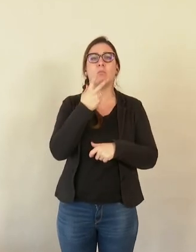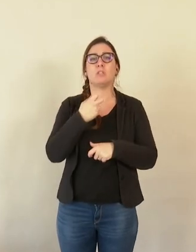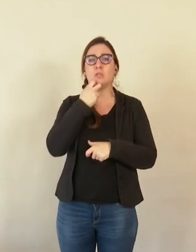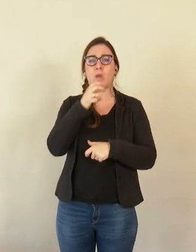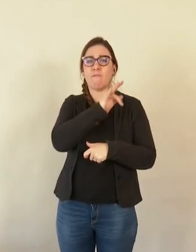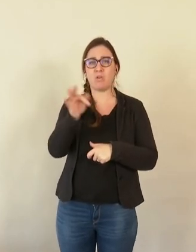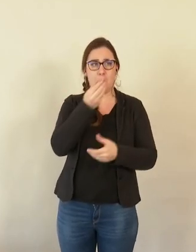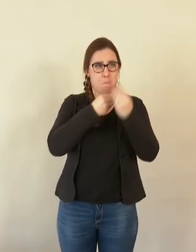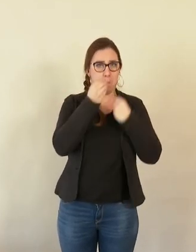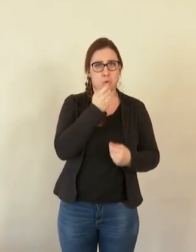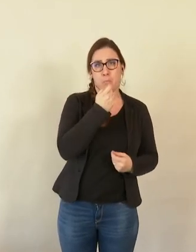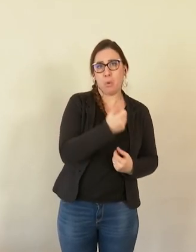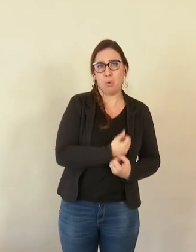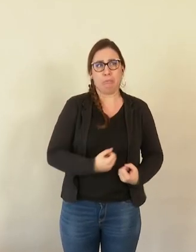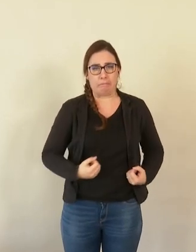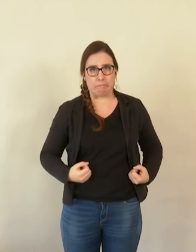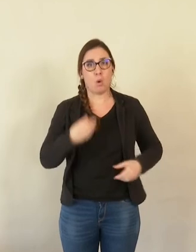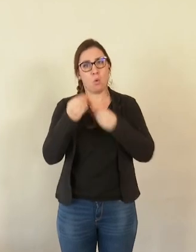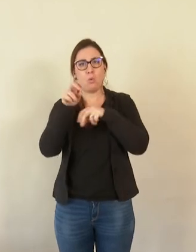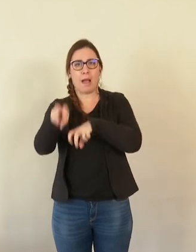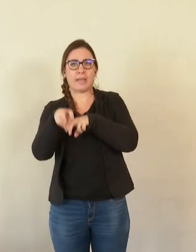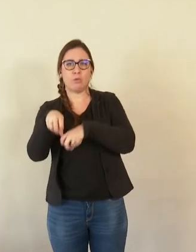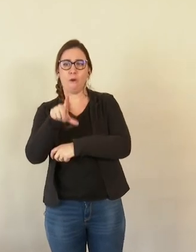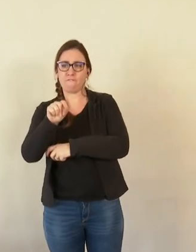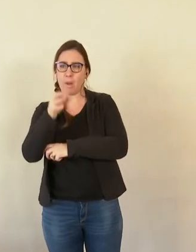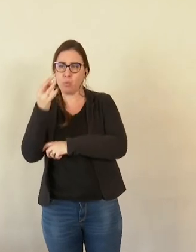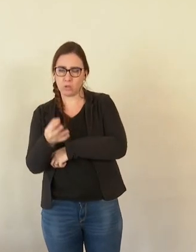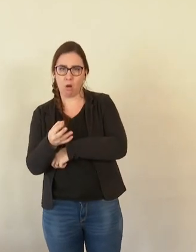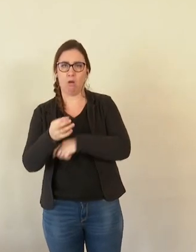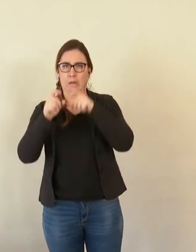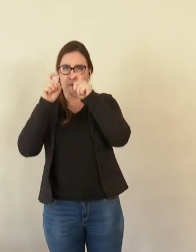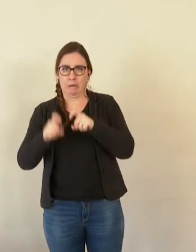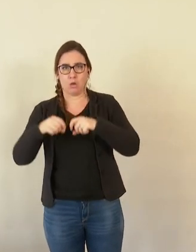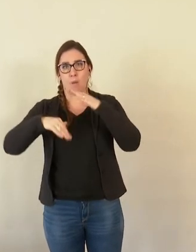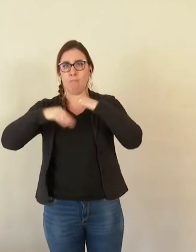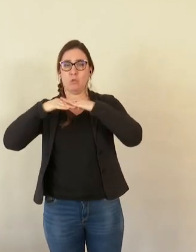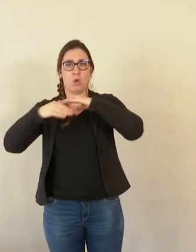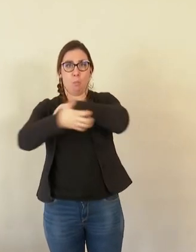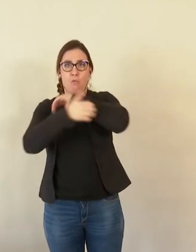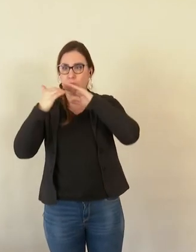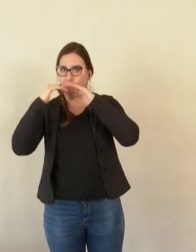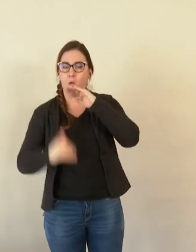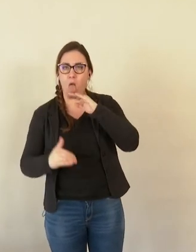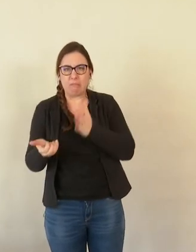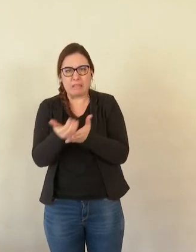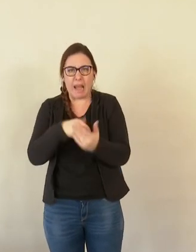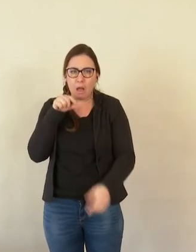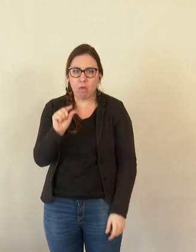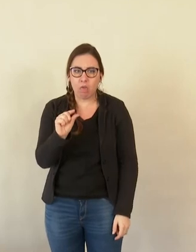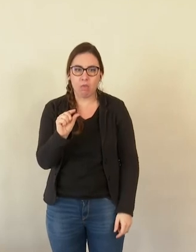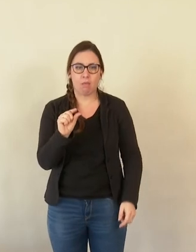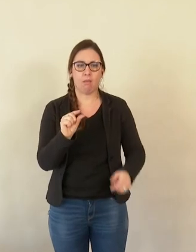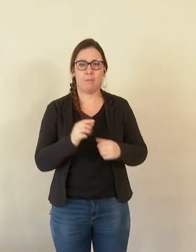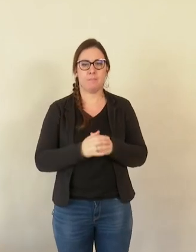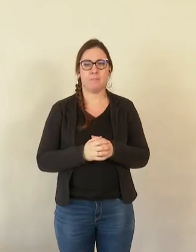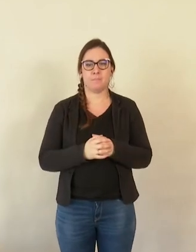agriculteurs vivent sous le seuil de pauvreté et je suis fier que cette initiative soit portée au travers d'un angle